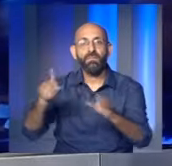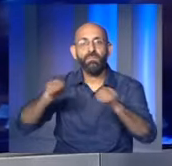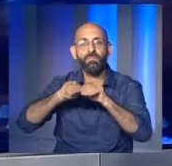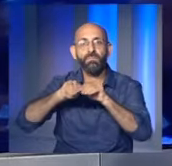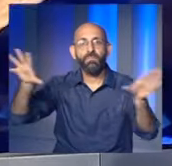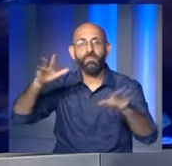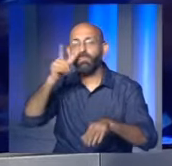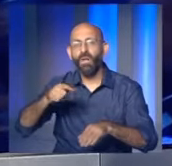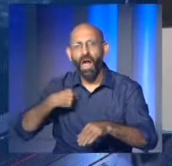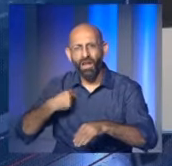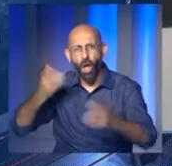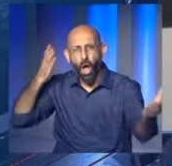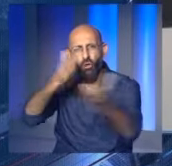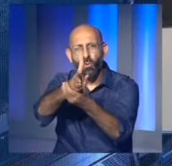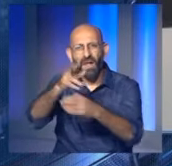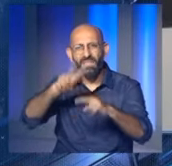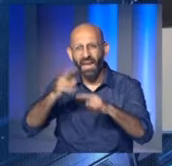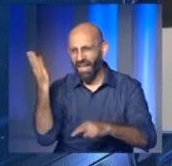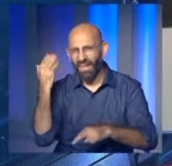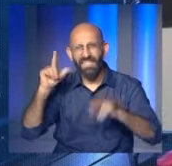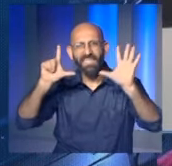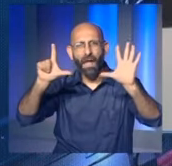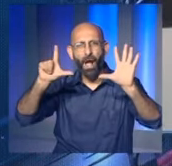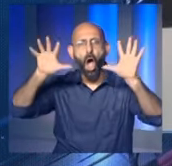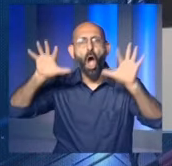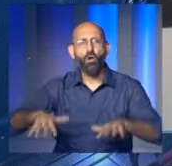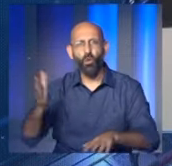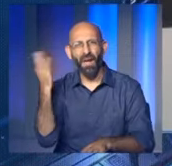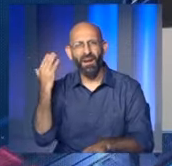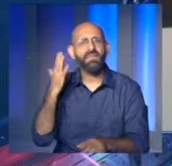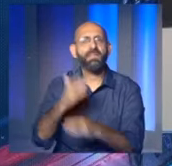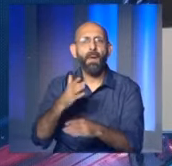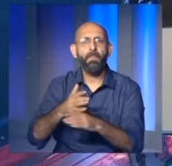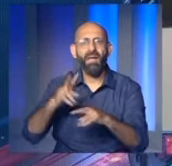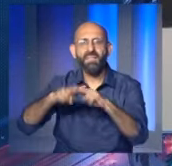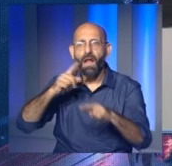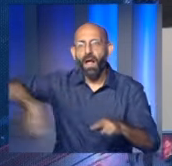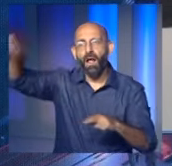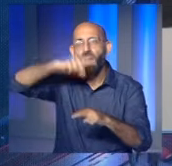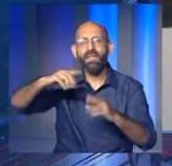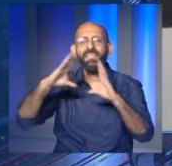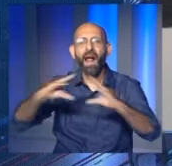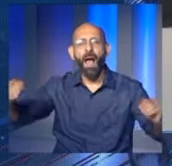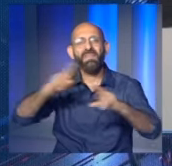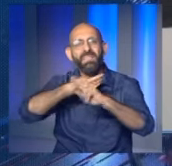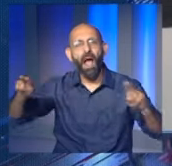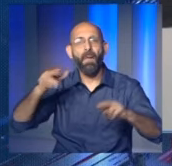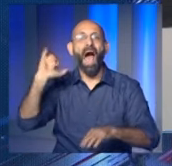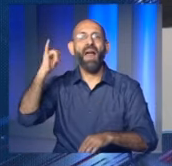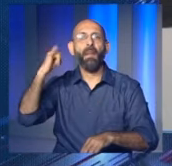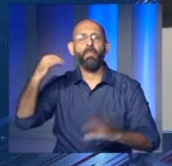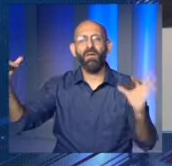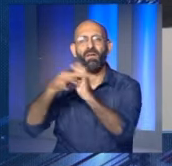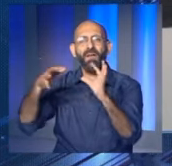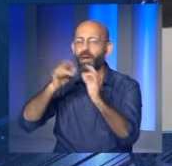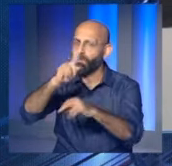حماس لمجلة تايمز الأمريكية إن هجوم الحركة على إسرائيل في 7 أكتوبر كان لوقف مساعي السلام الإسرائيلية مع دول عربية.